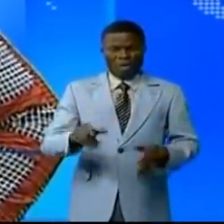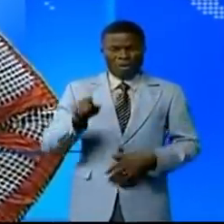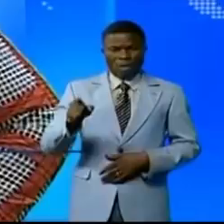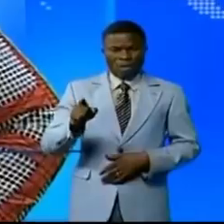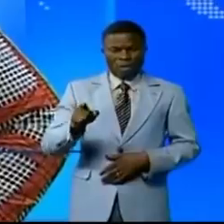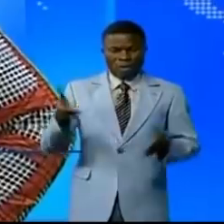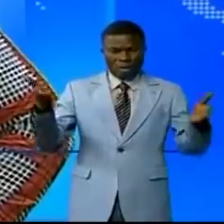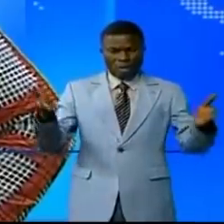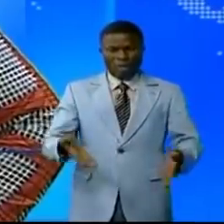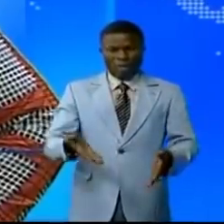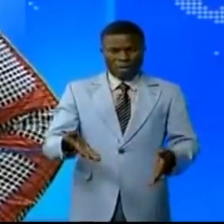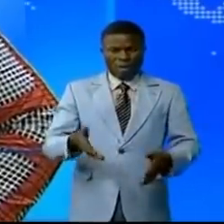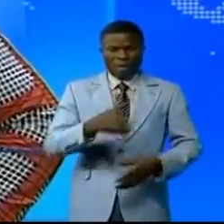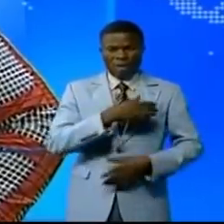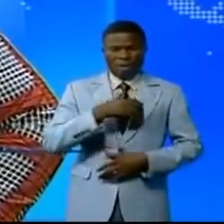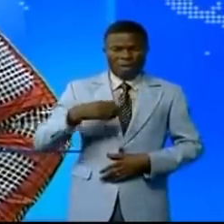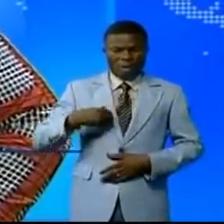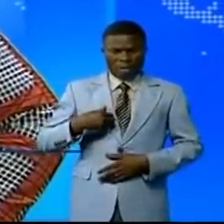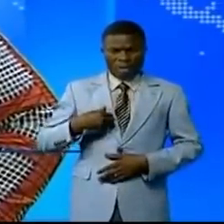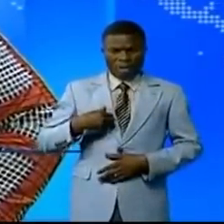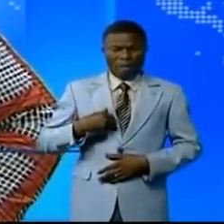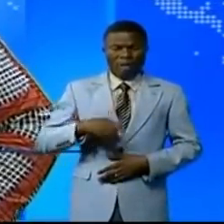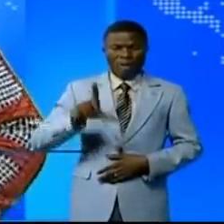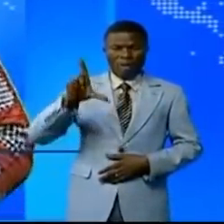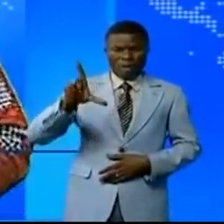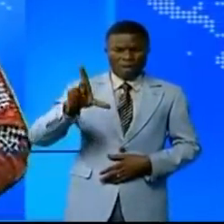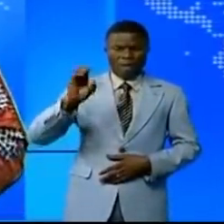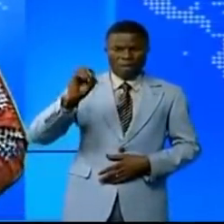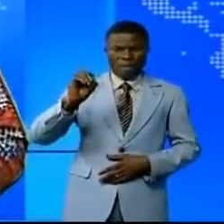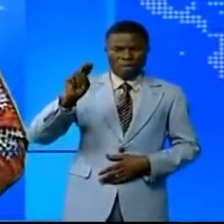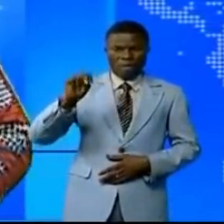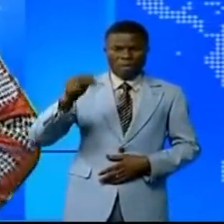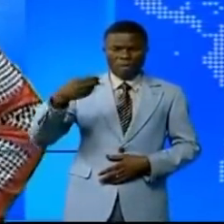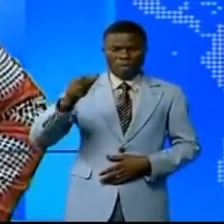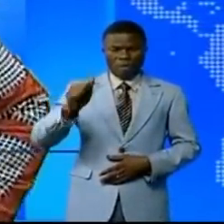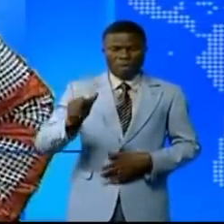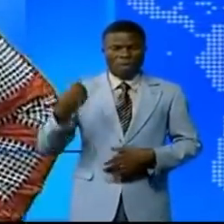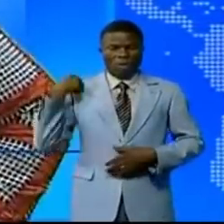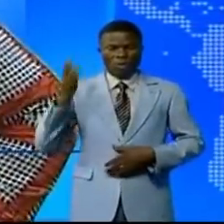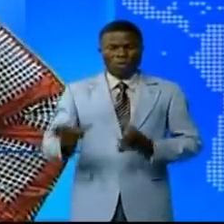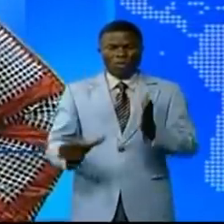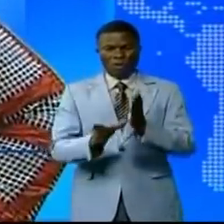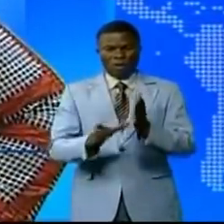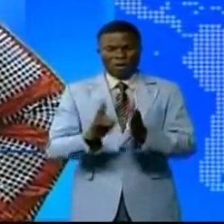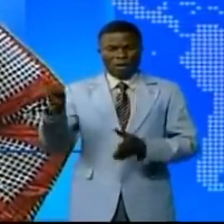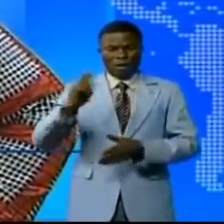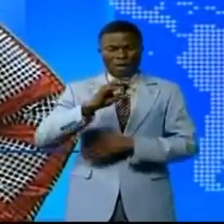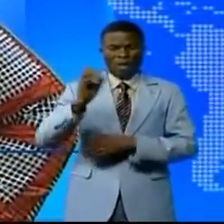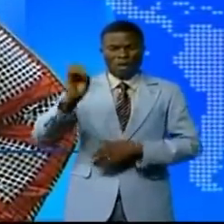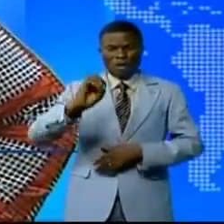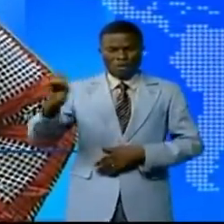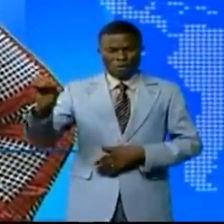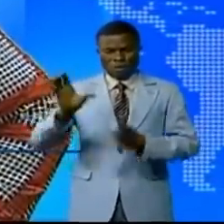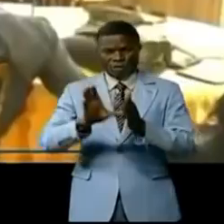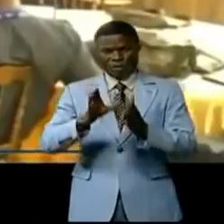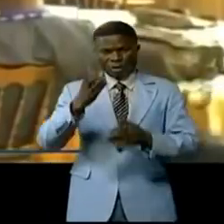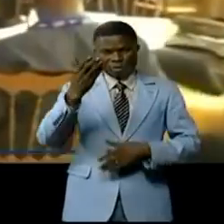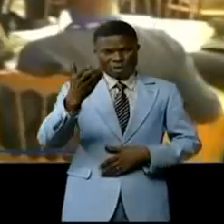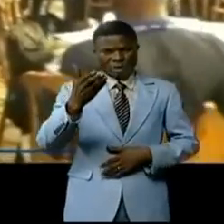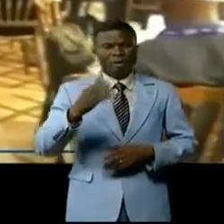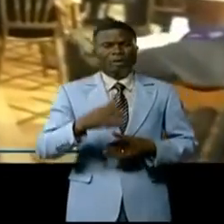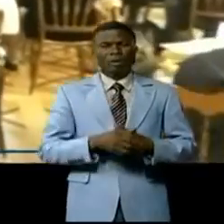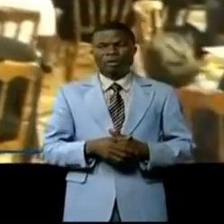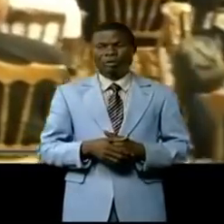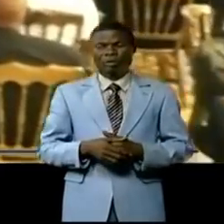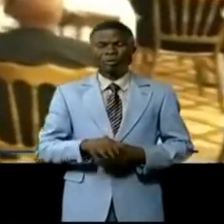en présence de Madame Jeannette Longa Moussamba, gouverneure intérimaire du Kasaï oriental. Suivez. A